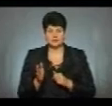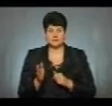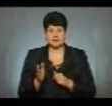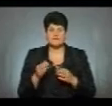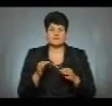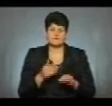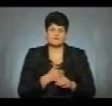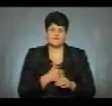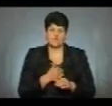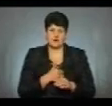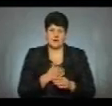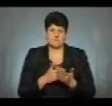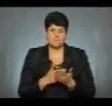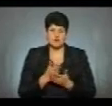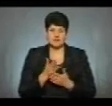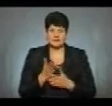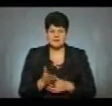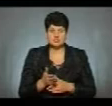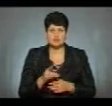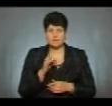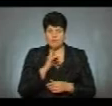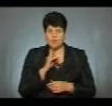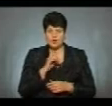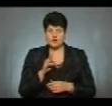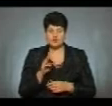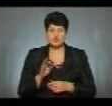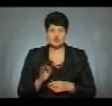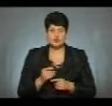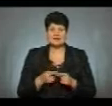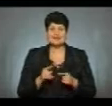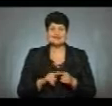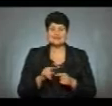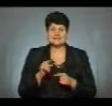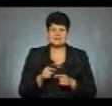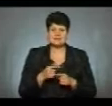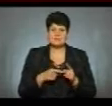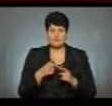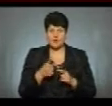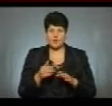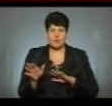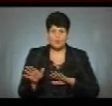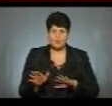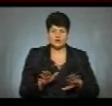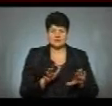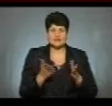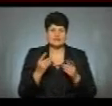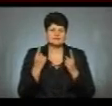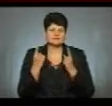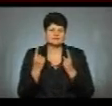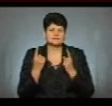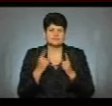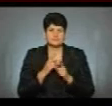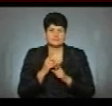воля, політична воля. Скажімо так, поки що оці півроку пройшли, якихось таких